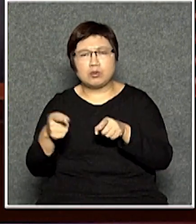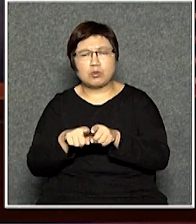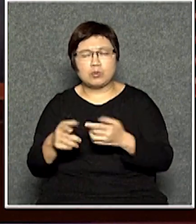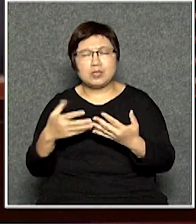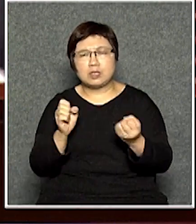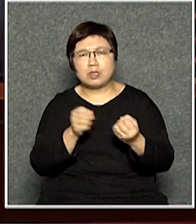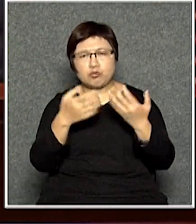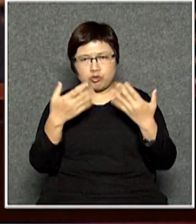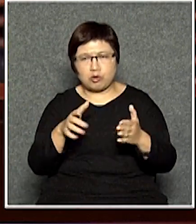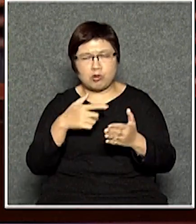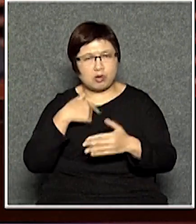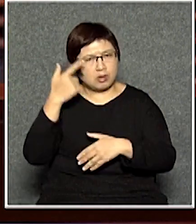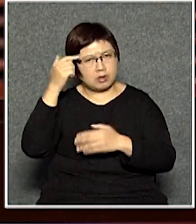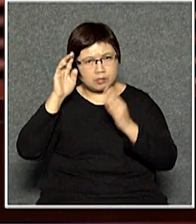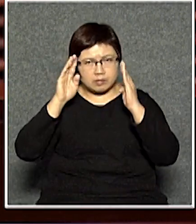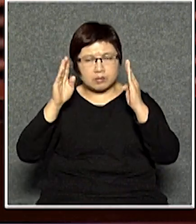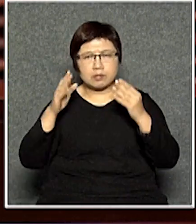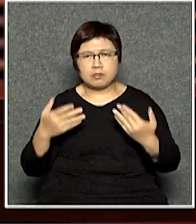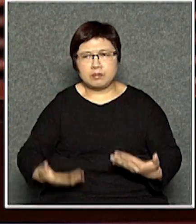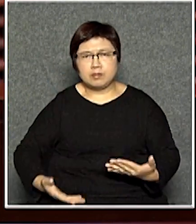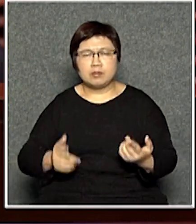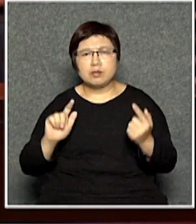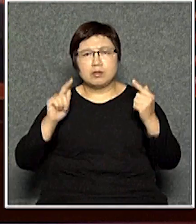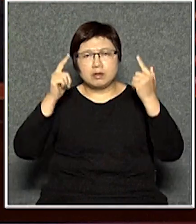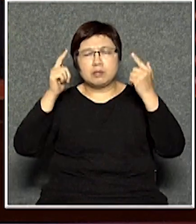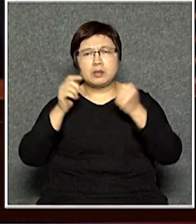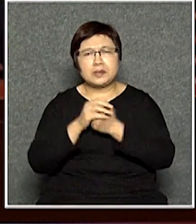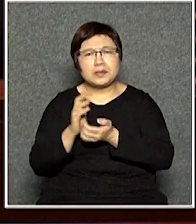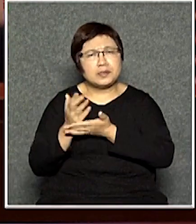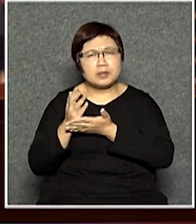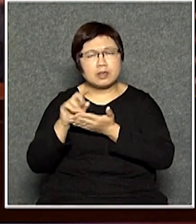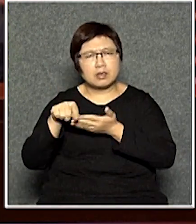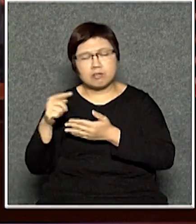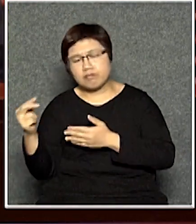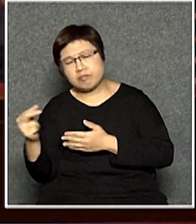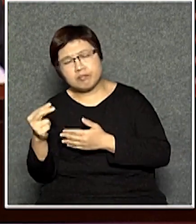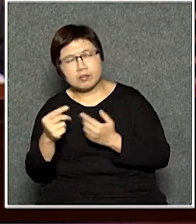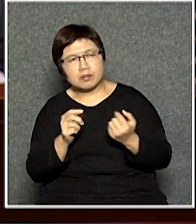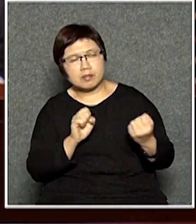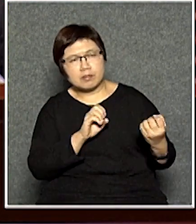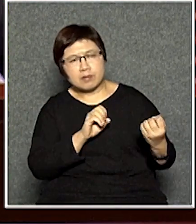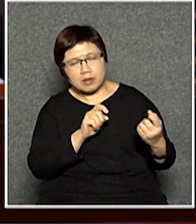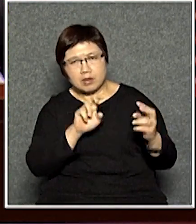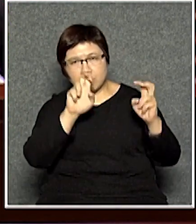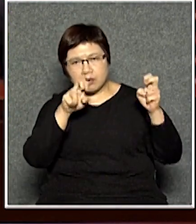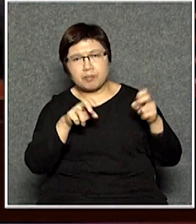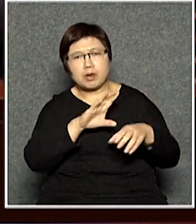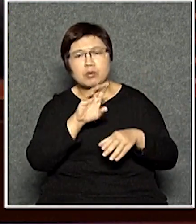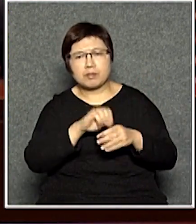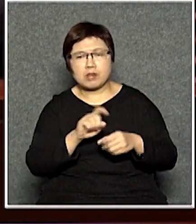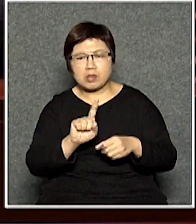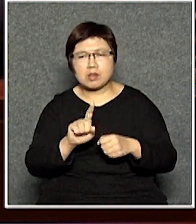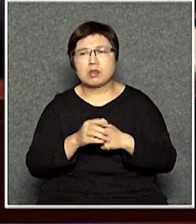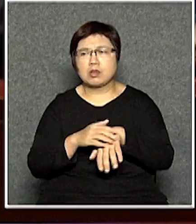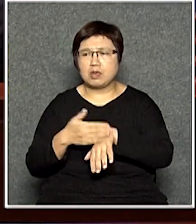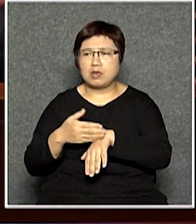論。我反而想希望我哋今日嘅辯論應該試下用另一個角度去討論一下呢個題目，包括乜嘢呢？正如剛